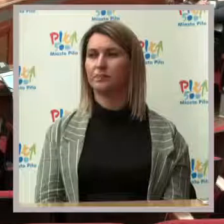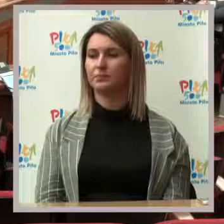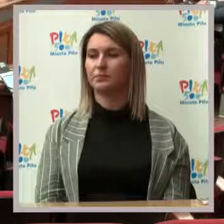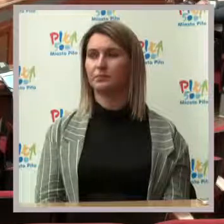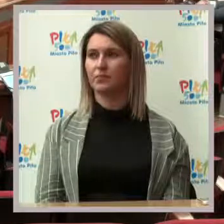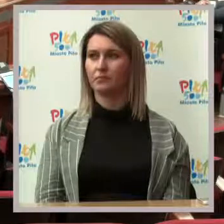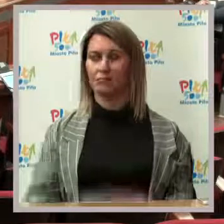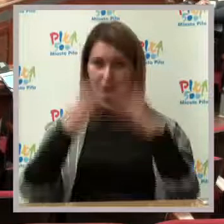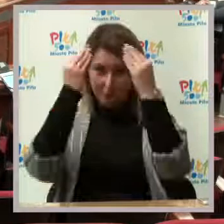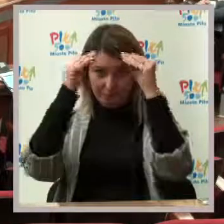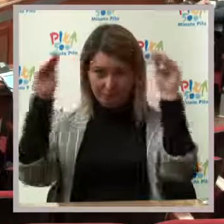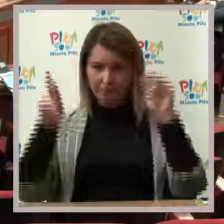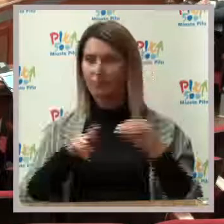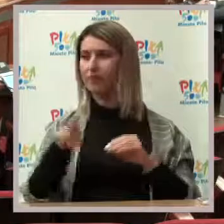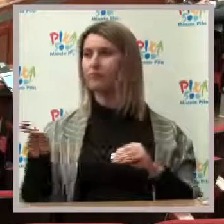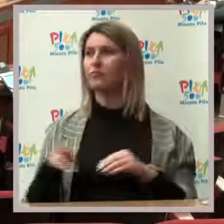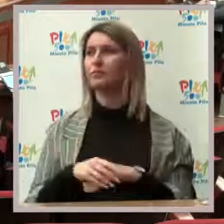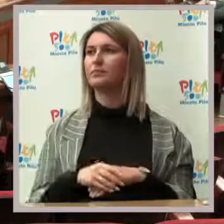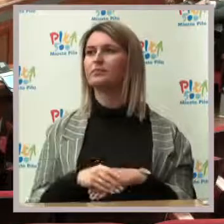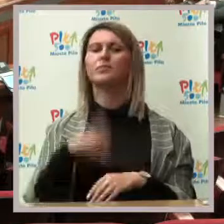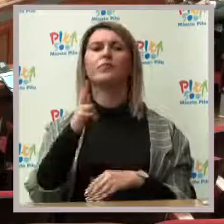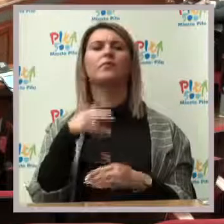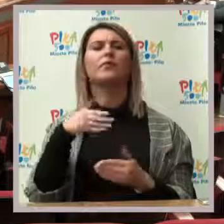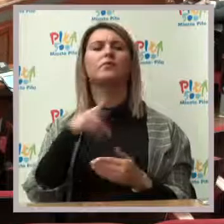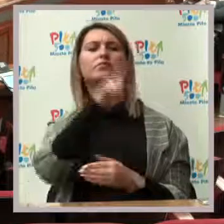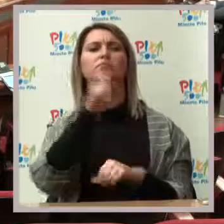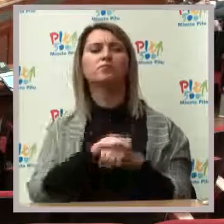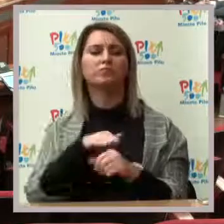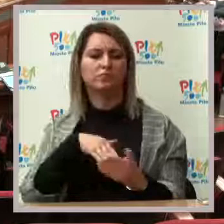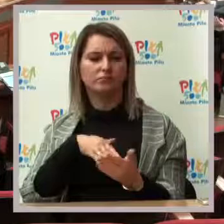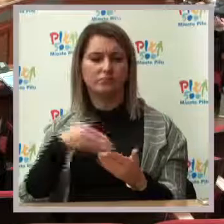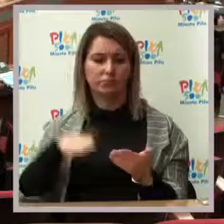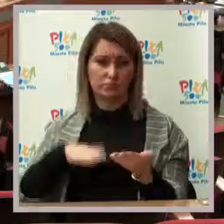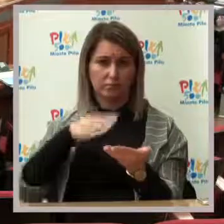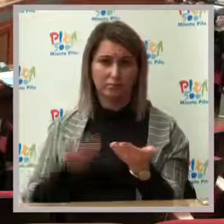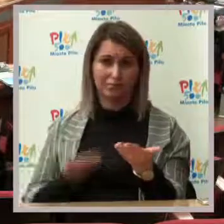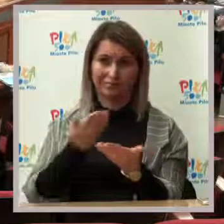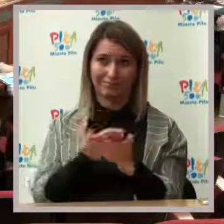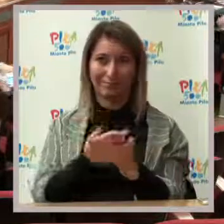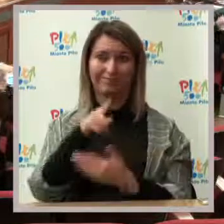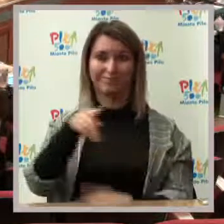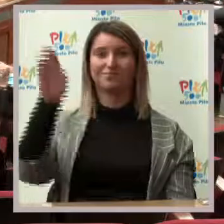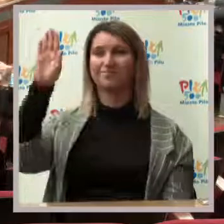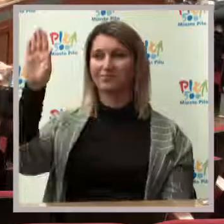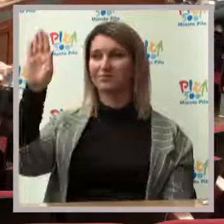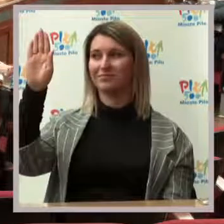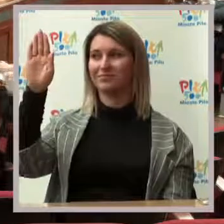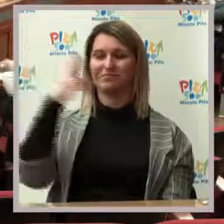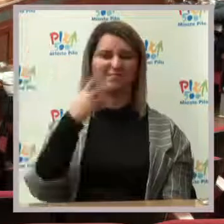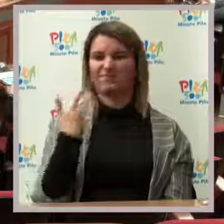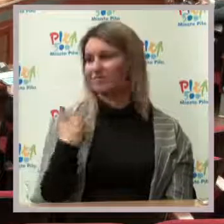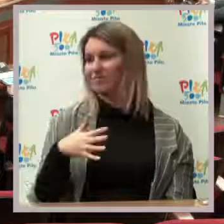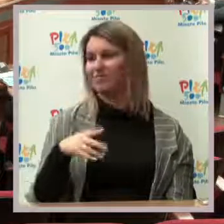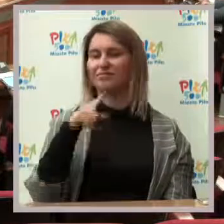Szanowni Państwo Radni, kto z Państwa jest za wnioskiem? Proszę o podniesienie ręki i naciśnięcie przycisku. Kto